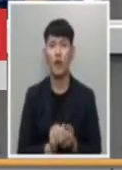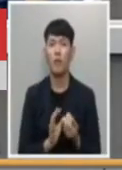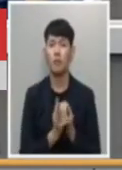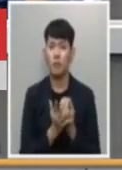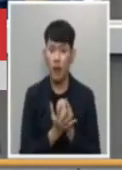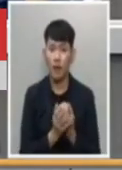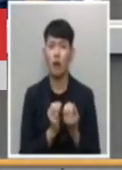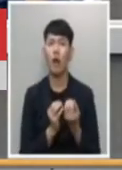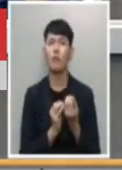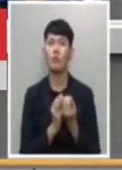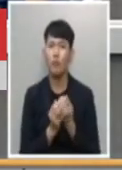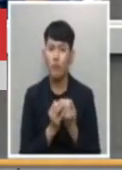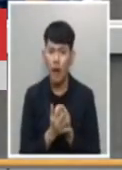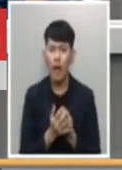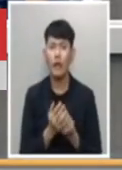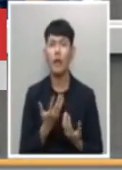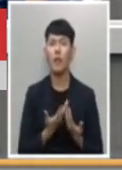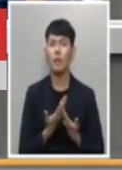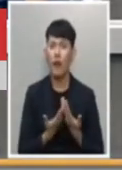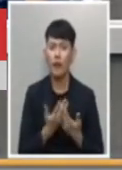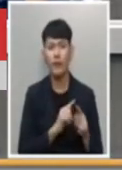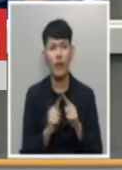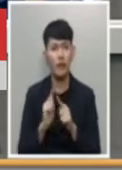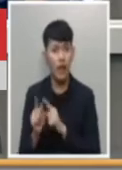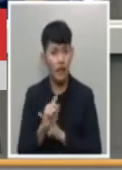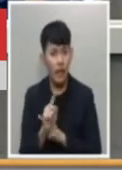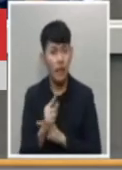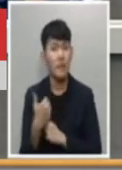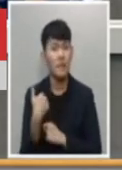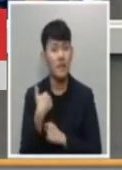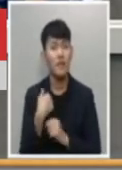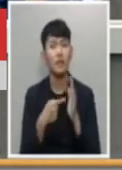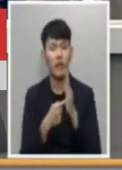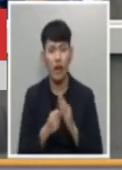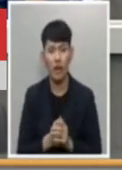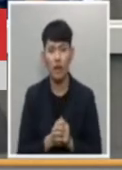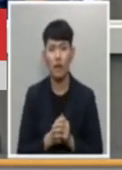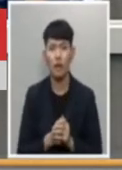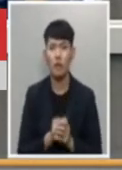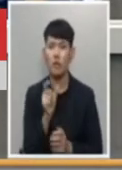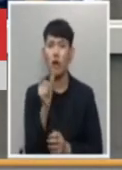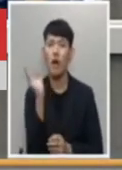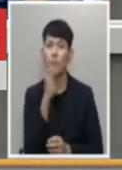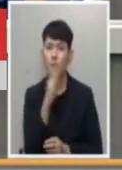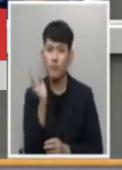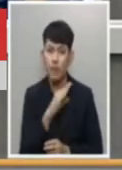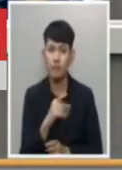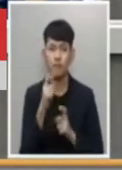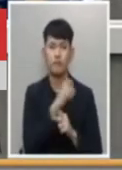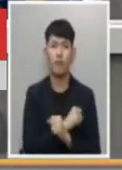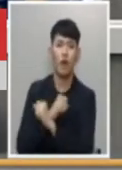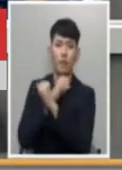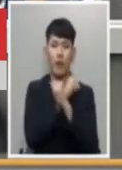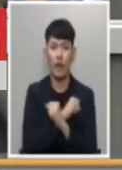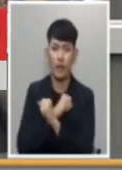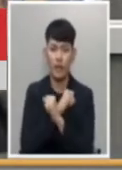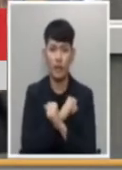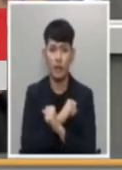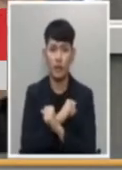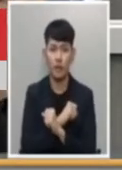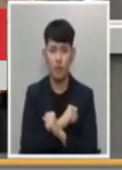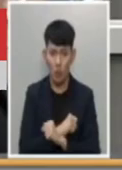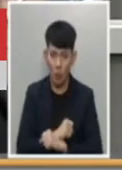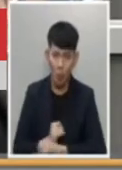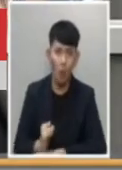อาชีพเกษตรกรพี่น้องได้ก็คือปลูกพริกปลอดภัยลดสารเคมีครับ1ไร่ได้ 100,000 บา